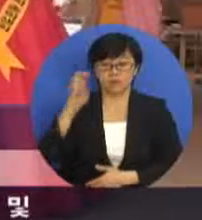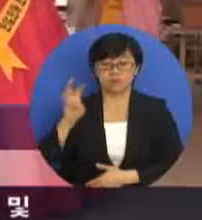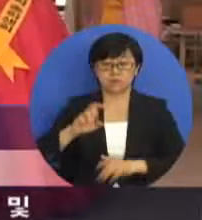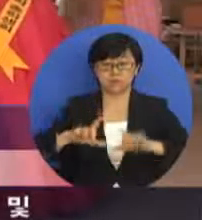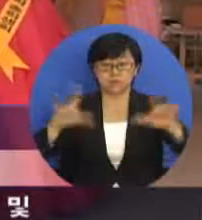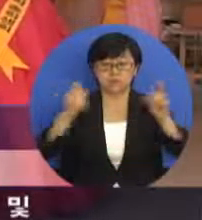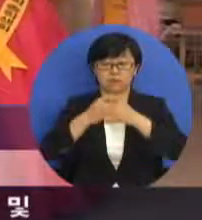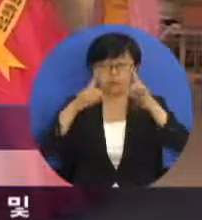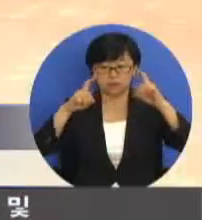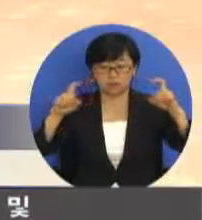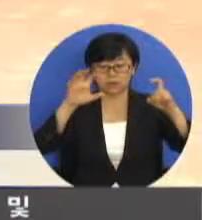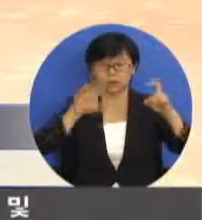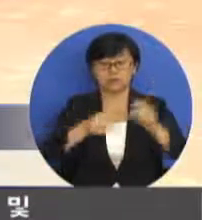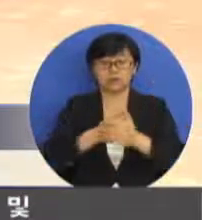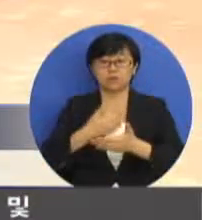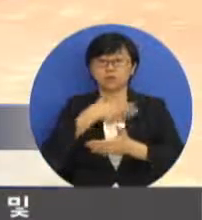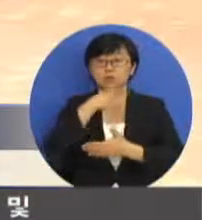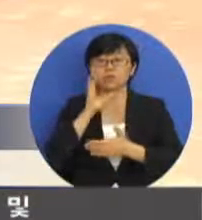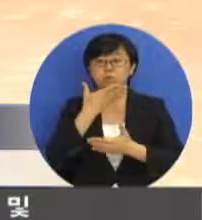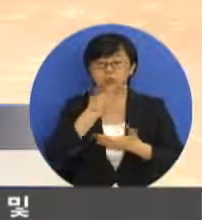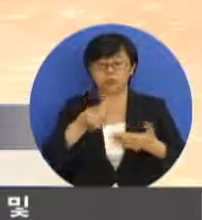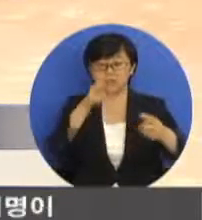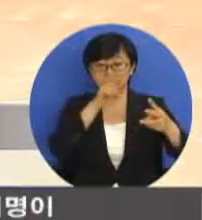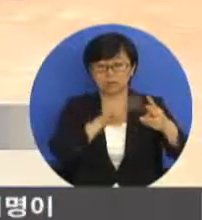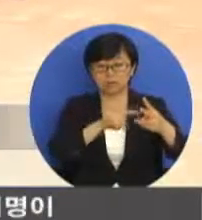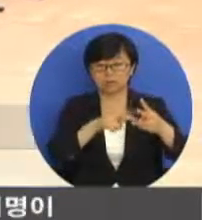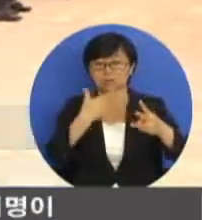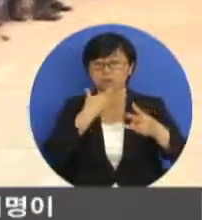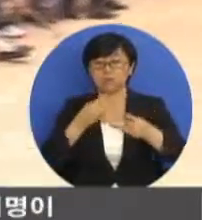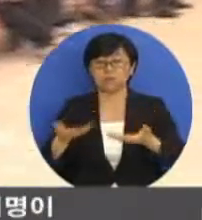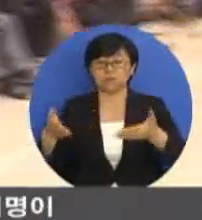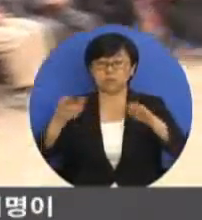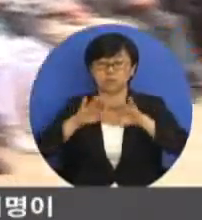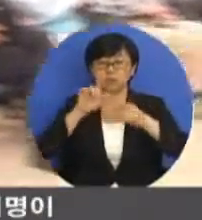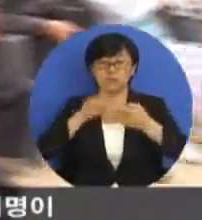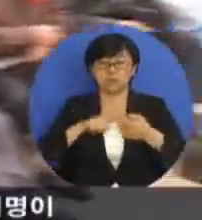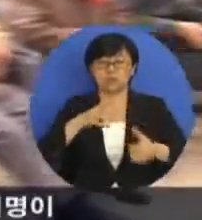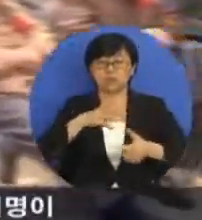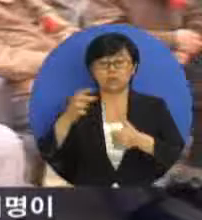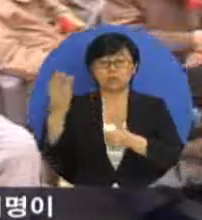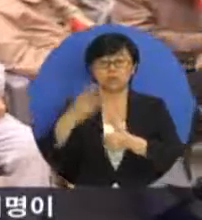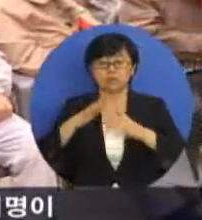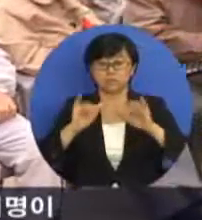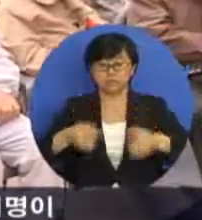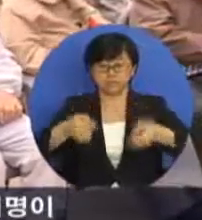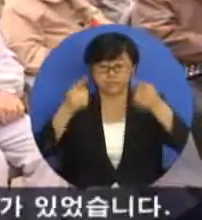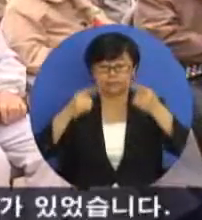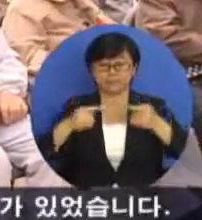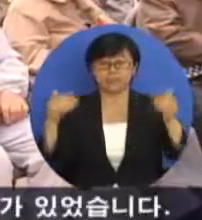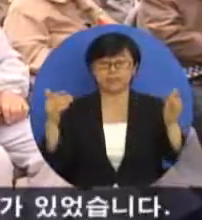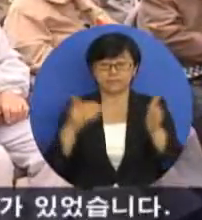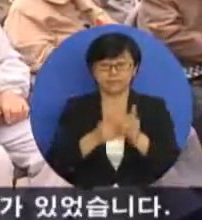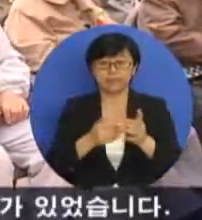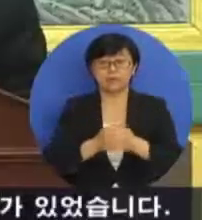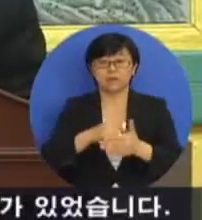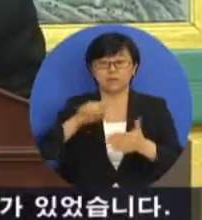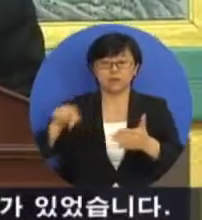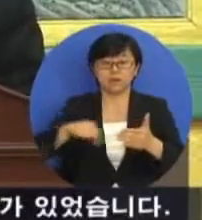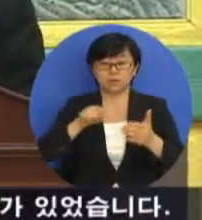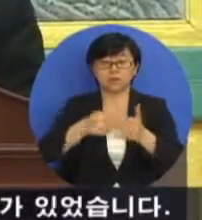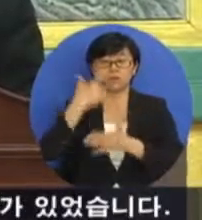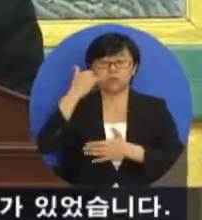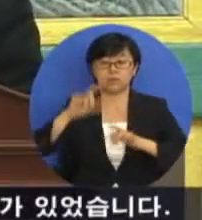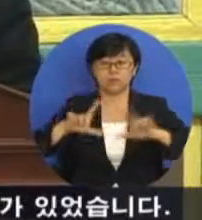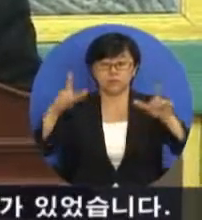지난 30일 조계사에서 서울노인복지센터 및 종로노인종합복지관 이용어르신 3천여 명이 참석한 가운데